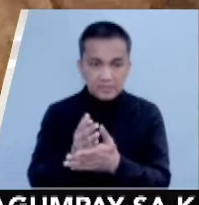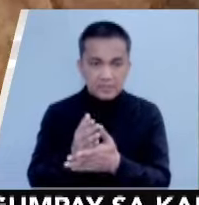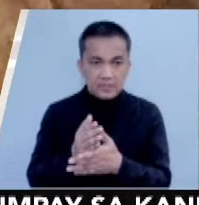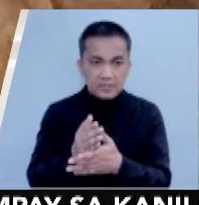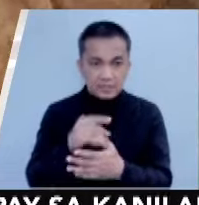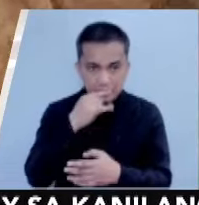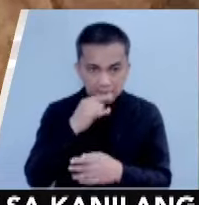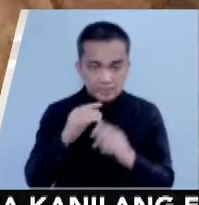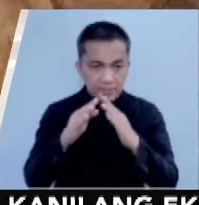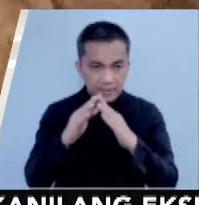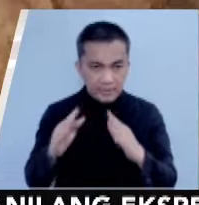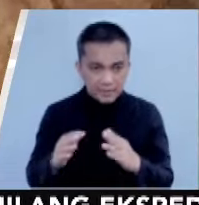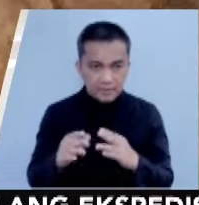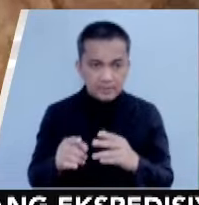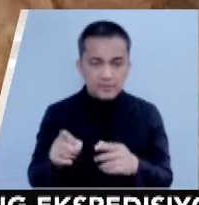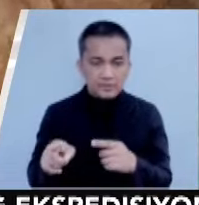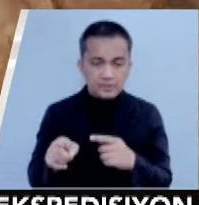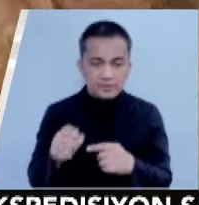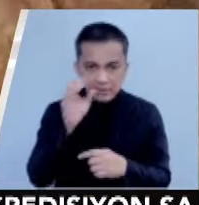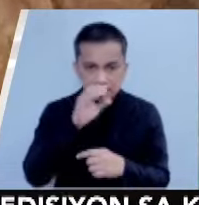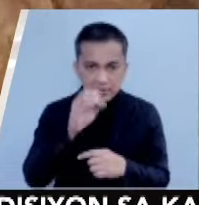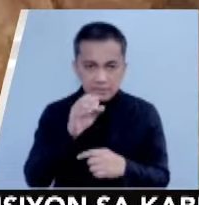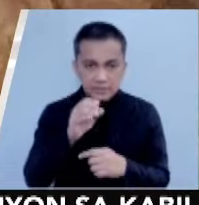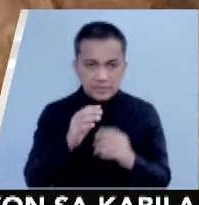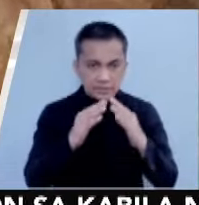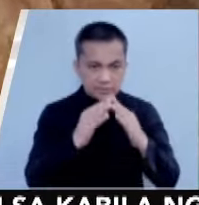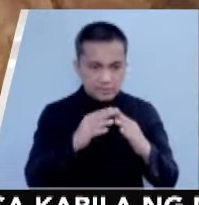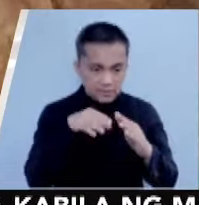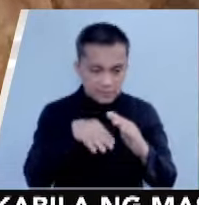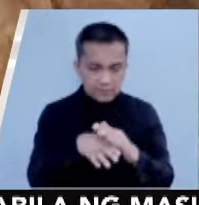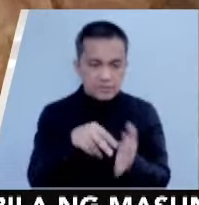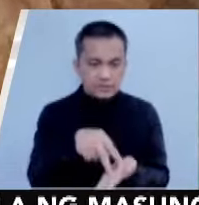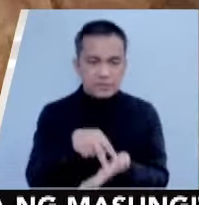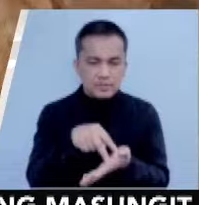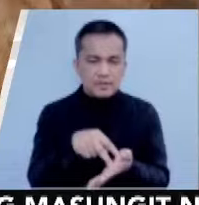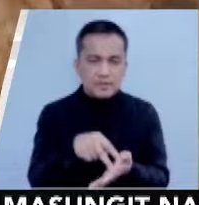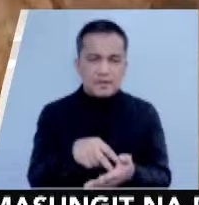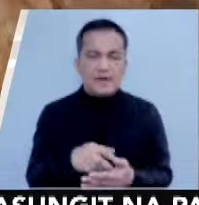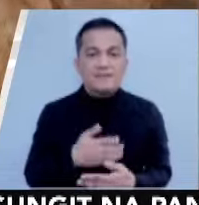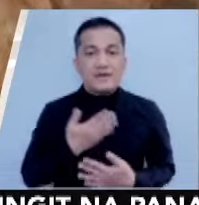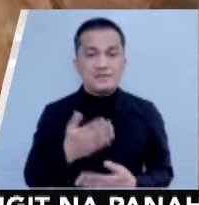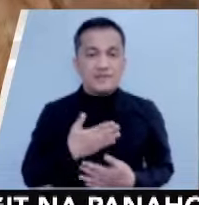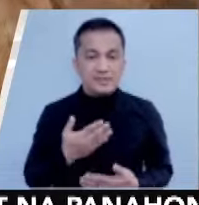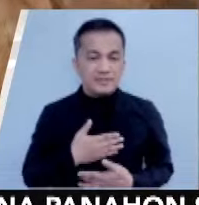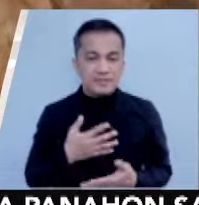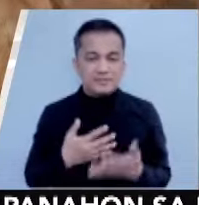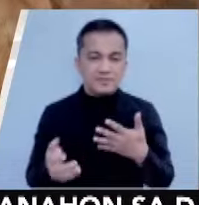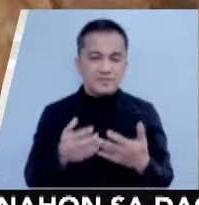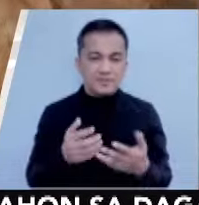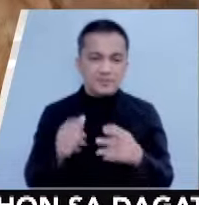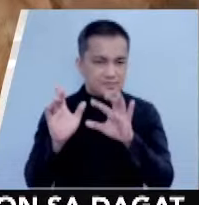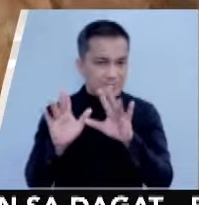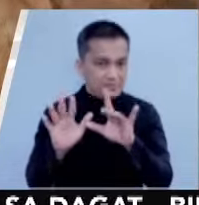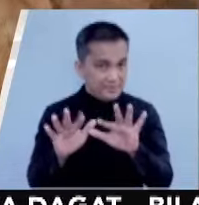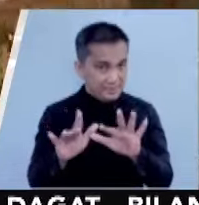Naghanap kami ng mga indoor Tambayan na fan fan fan maski bumubuhos ang